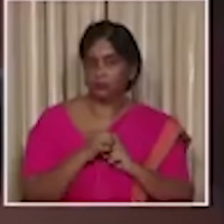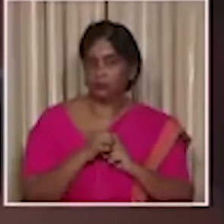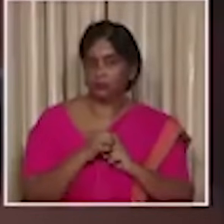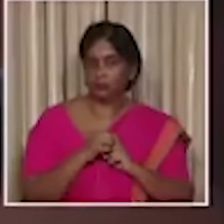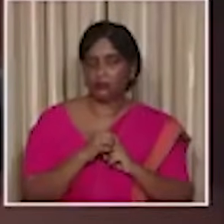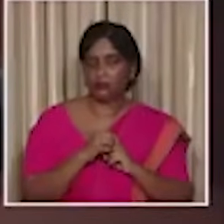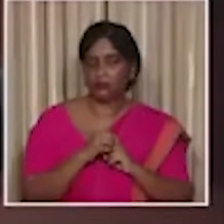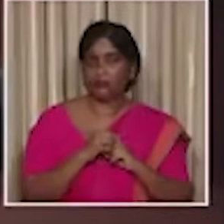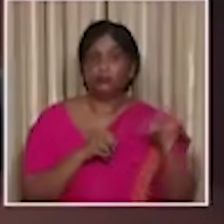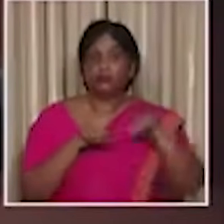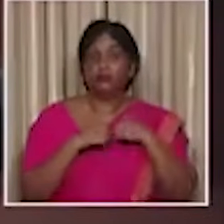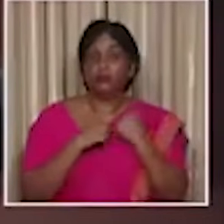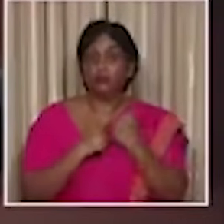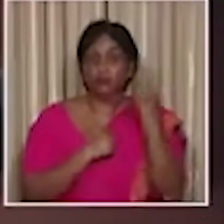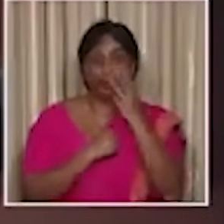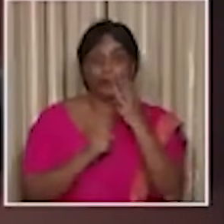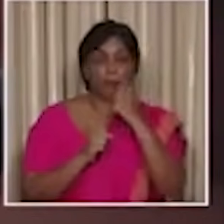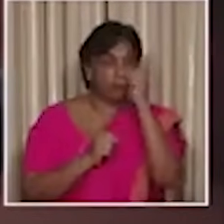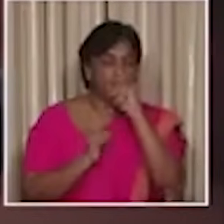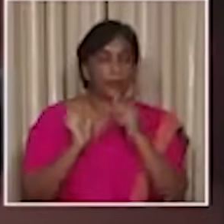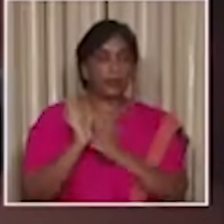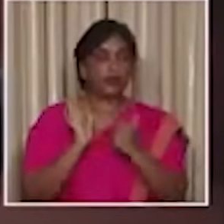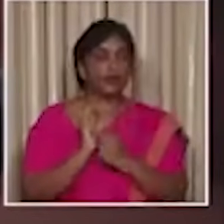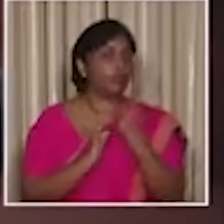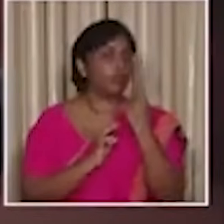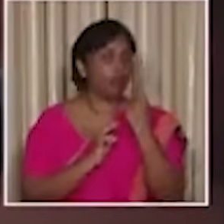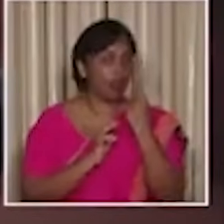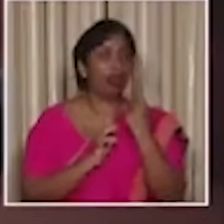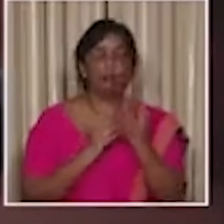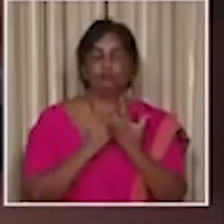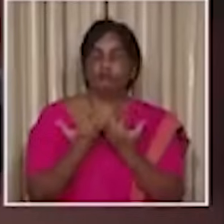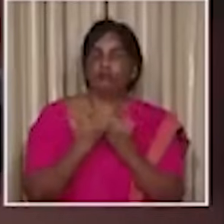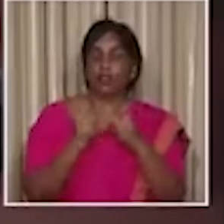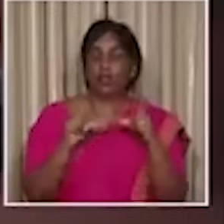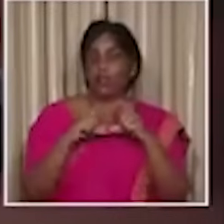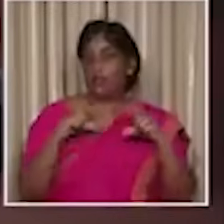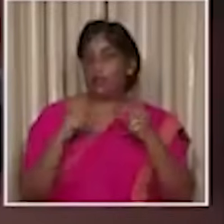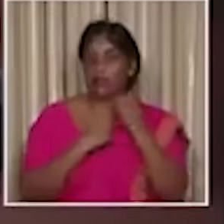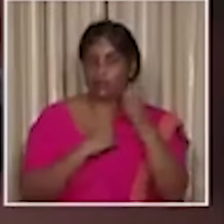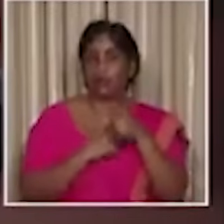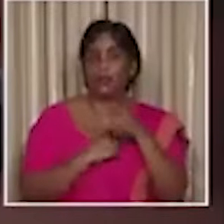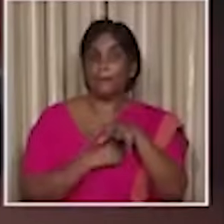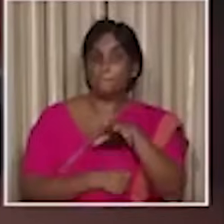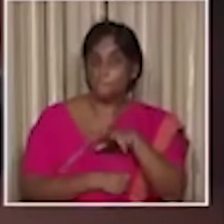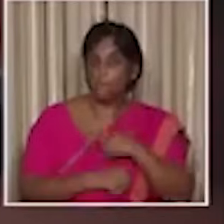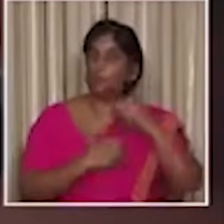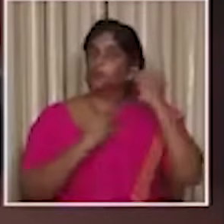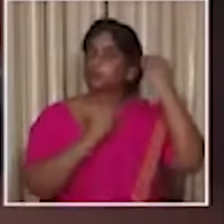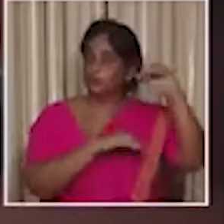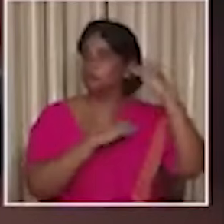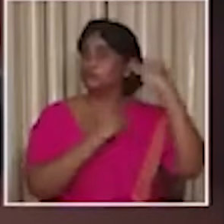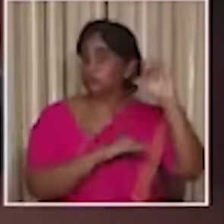යන සමාගම් තුනට මාසකට මෙට්‍රික් ටොන් 1000 බැගින් වෙළඳ බලපත්‍ර තුනක් ලබා දී තිබෙනවා. ඔවුන් ඒවා භාවිතා කොට අපනයන කරමින්